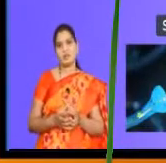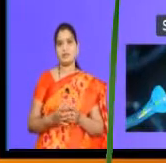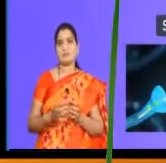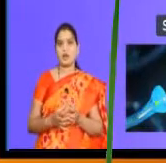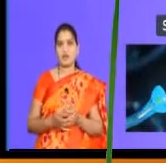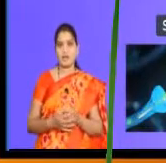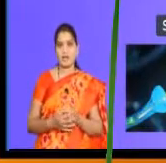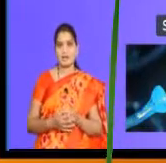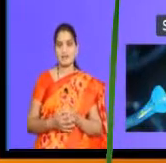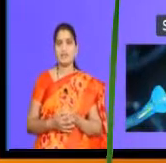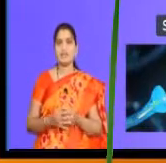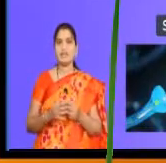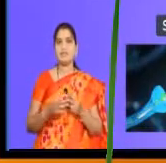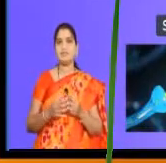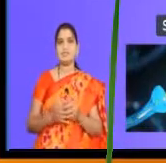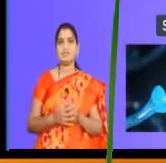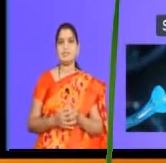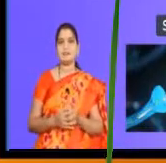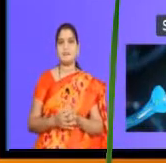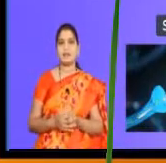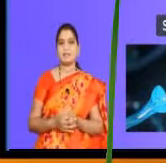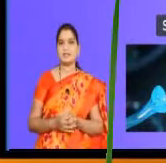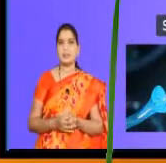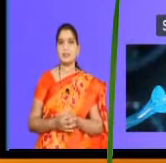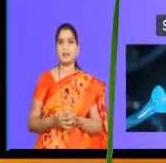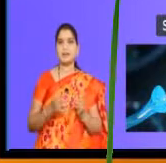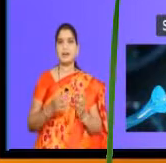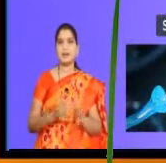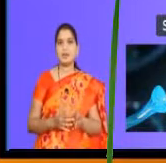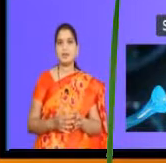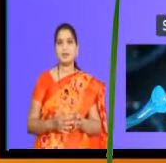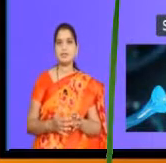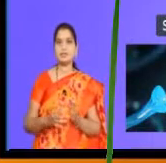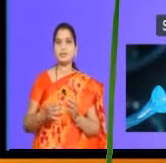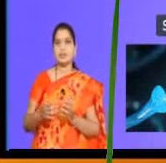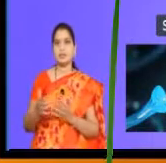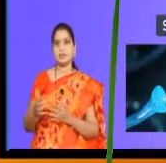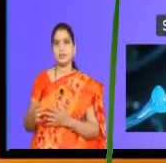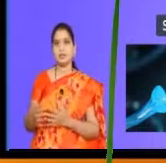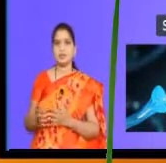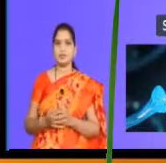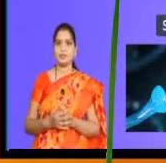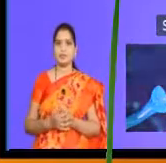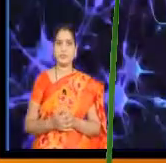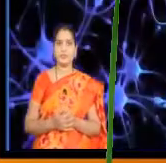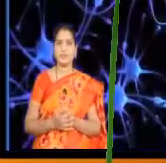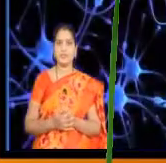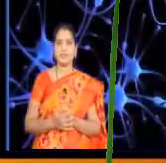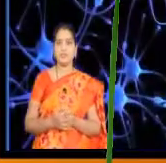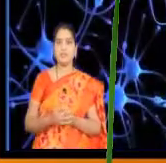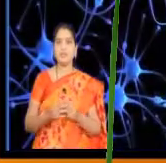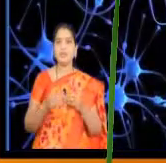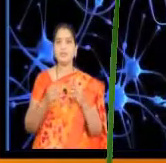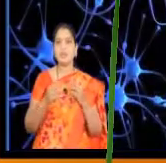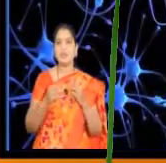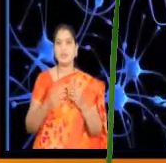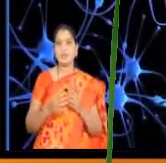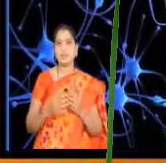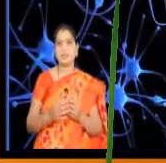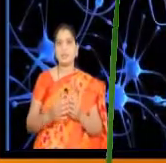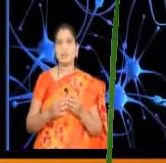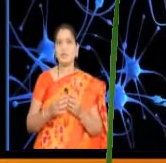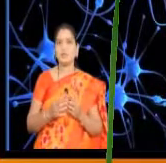తర్వాత మేము ఇంకా వచ్చే క్లాసెస్, వచ్చే ఎన్రోల్మెంట్ ప్రకారంగా నెక్స్ట్ ఫేజ్ అనేది మేము స్టార్ట్